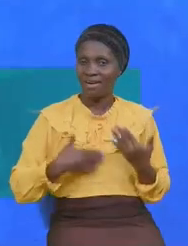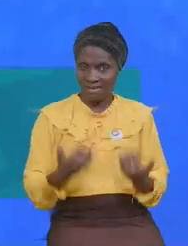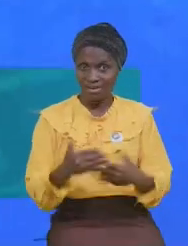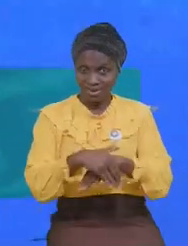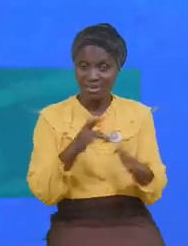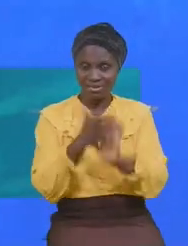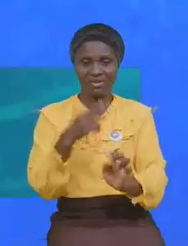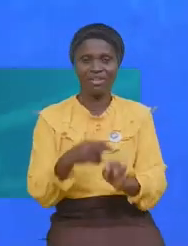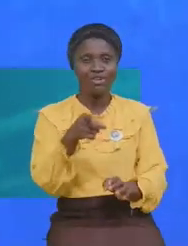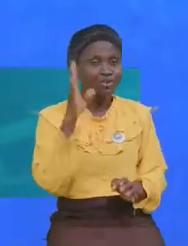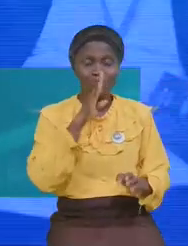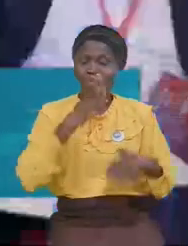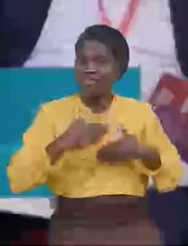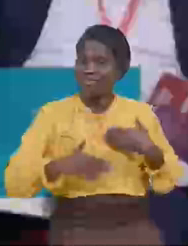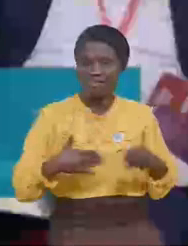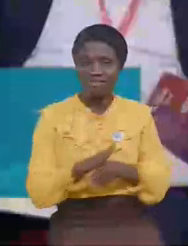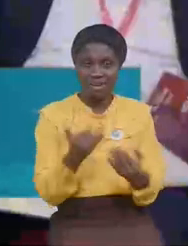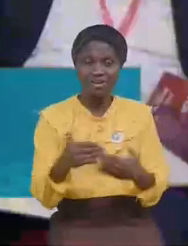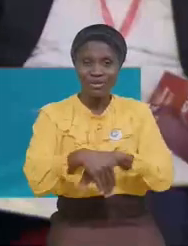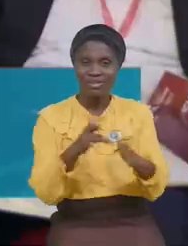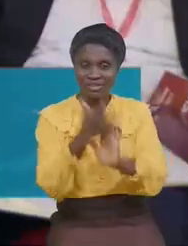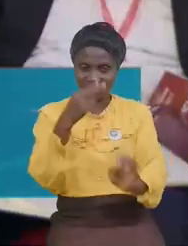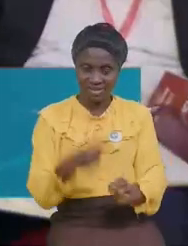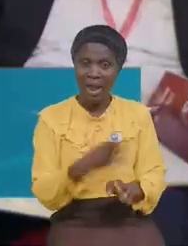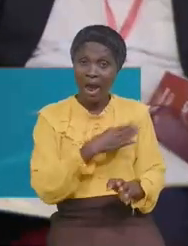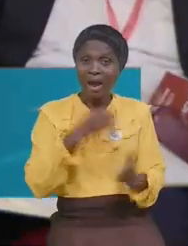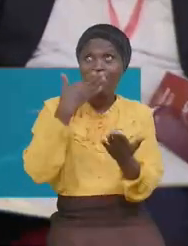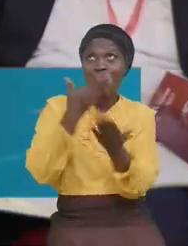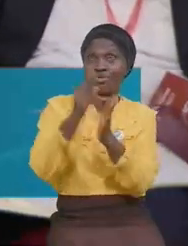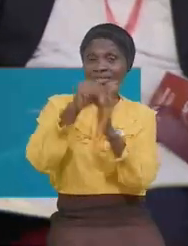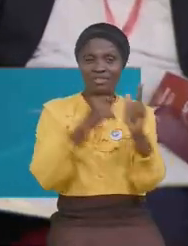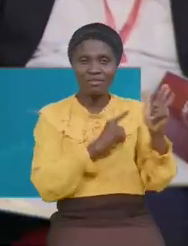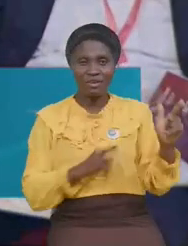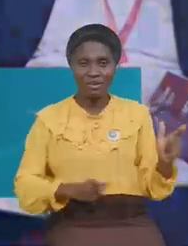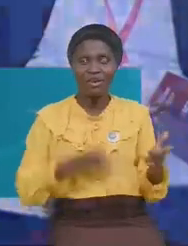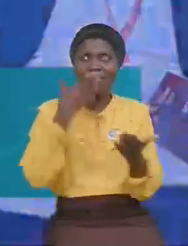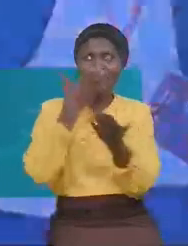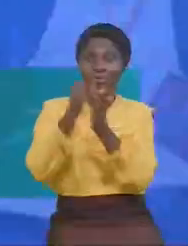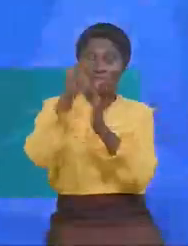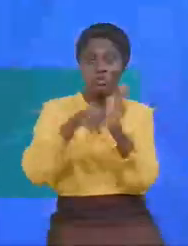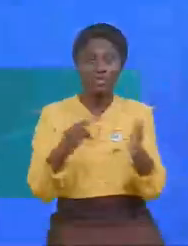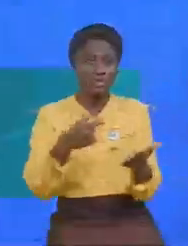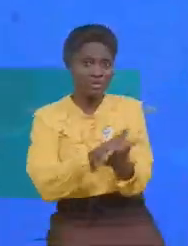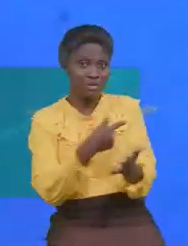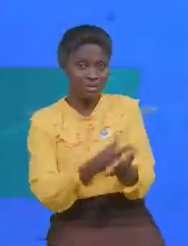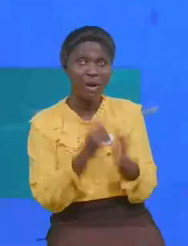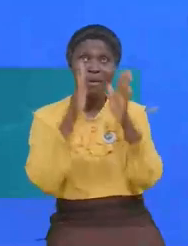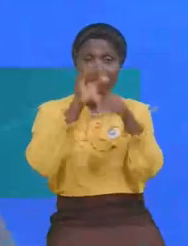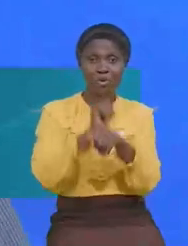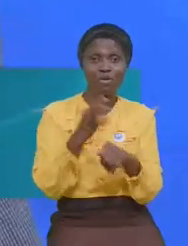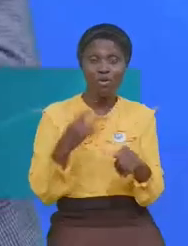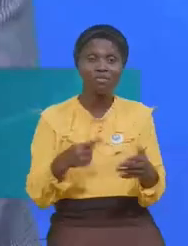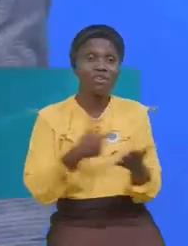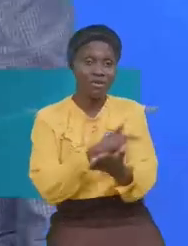soir. Vous serez heureux ce soir. Et la bonté du Seigneur, la bonté de